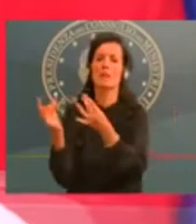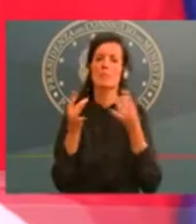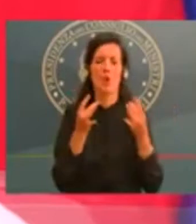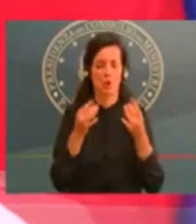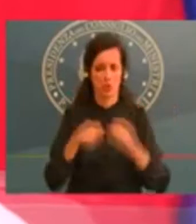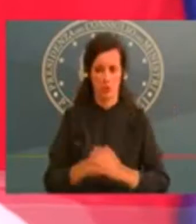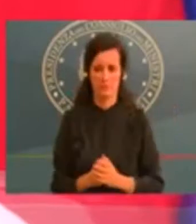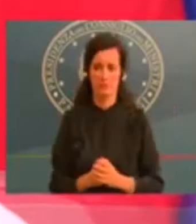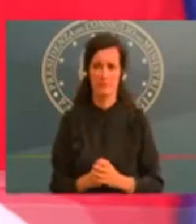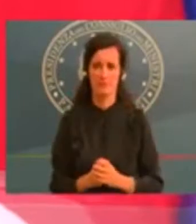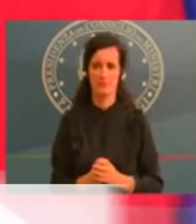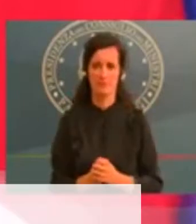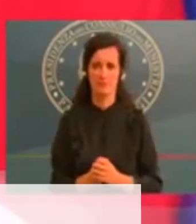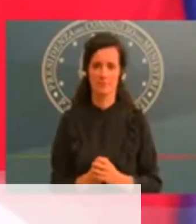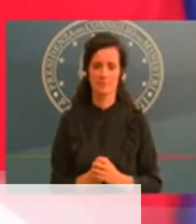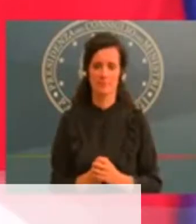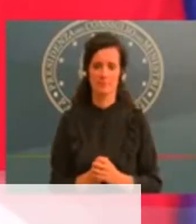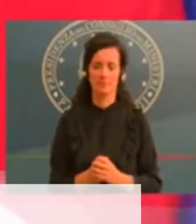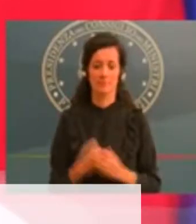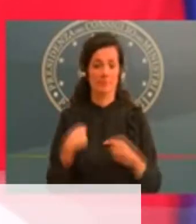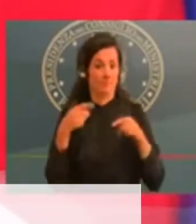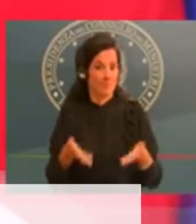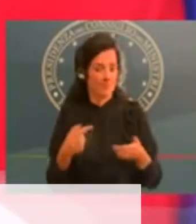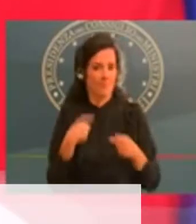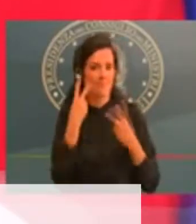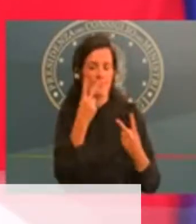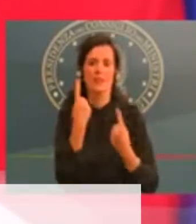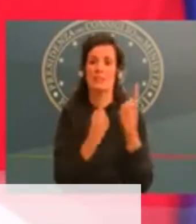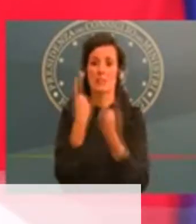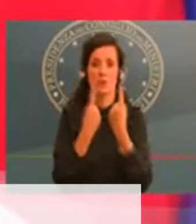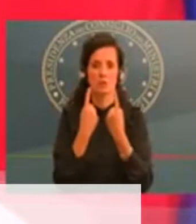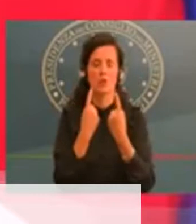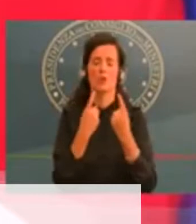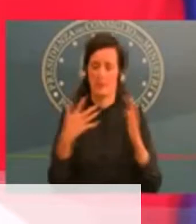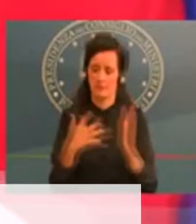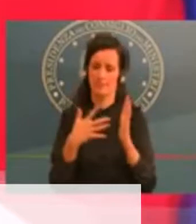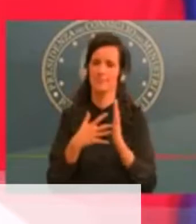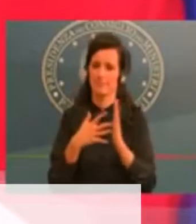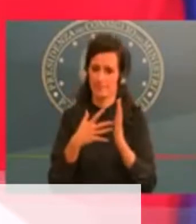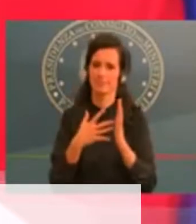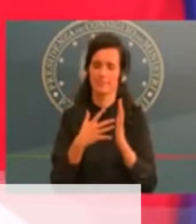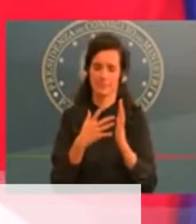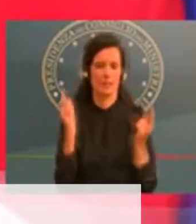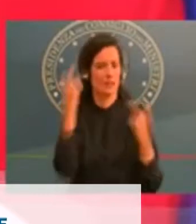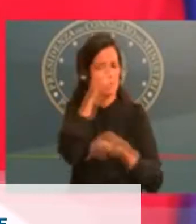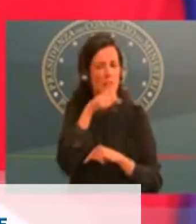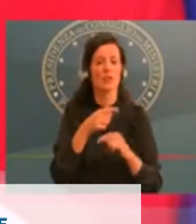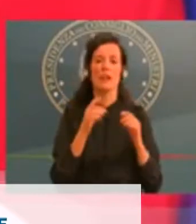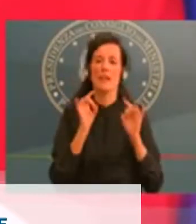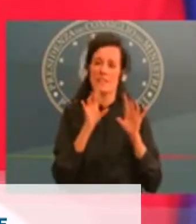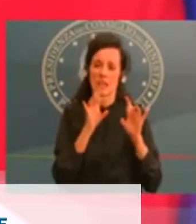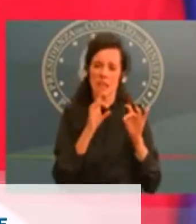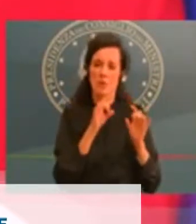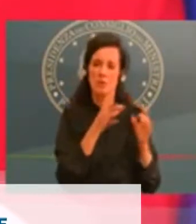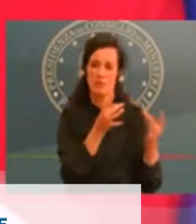si resta in attesa del nuovo dpcm previsto tra il 7 e il 15 gennaio quando si tornerà alle regioni divise